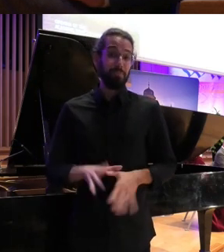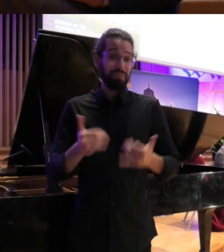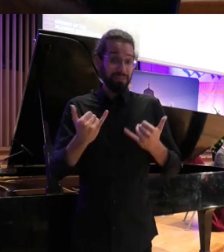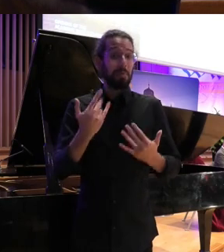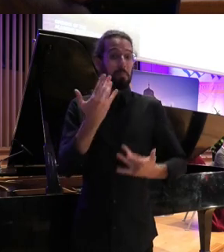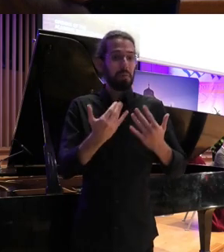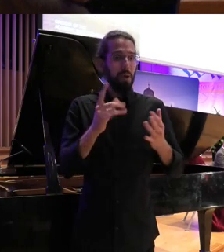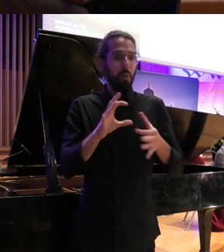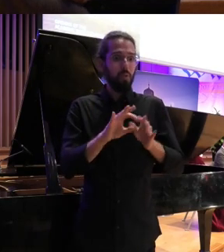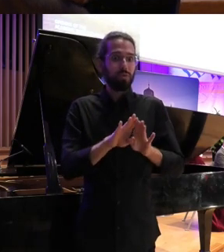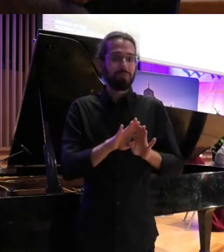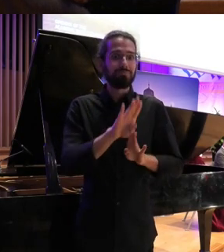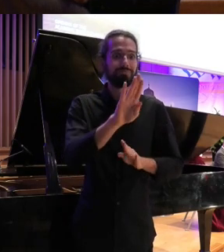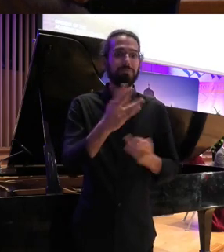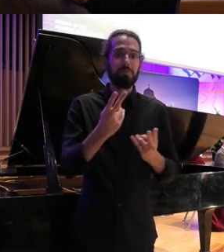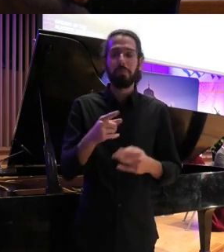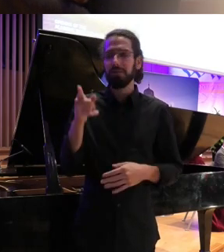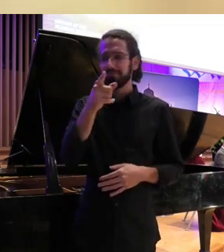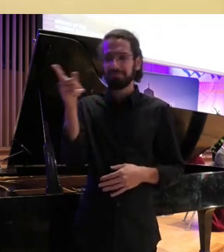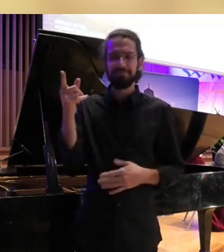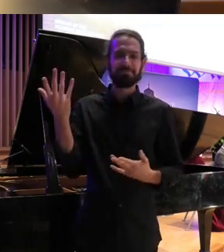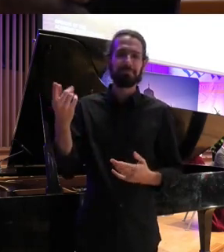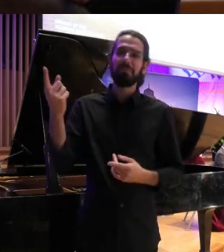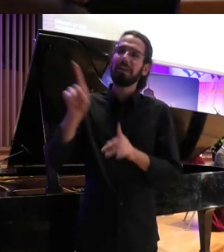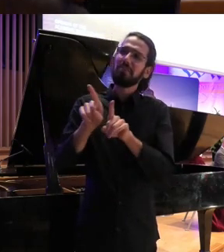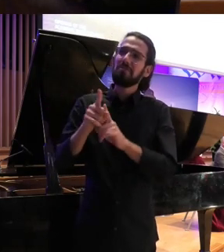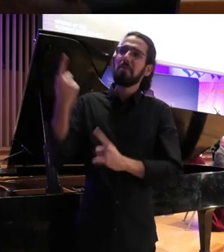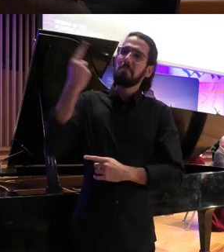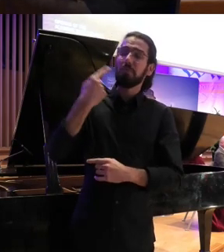kann, sie haben einfach nicht recht, und das einfach offen diskutieren.